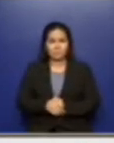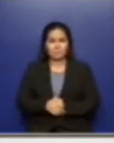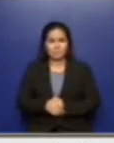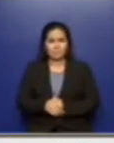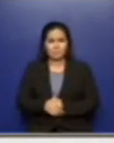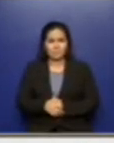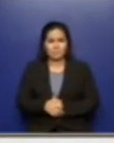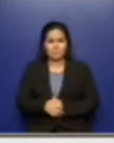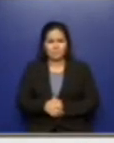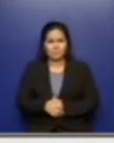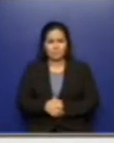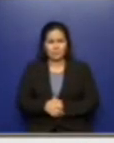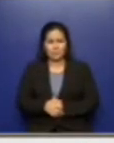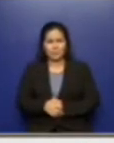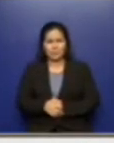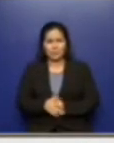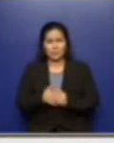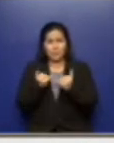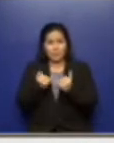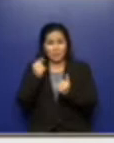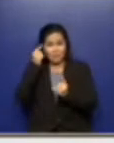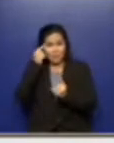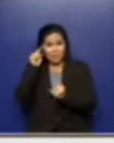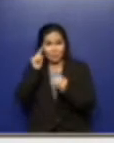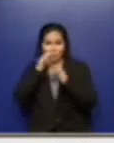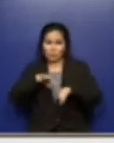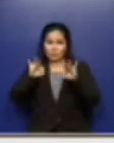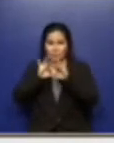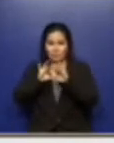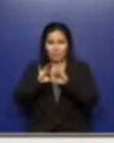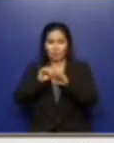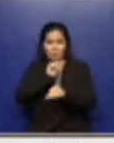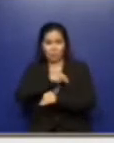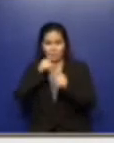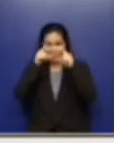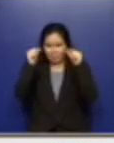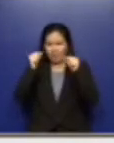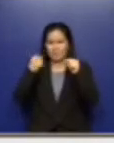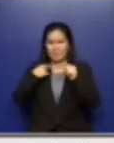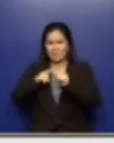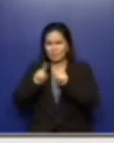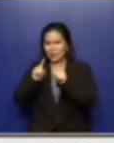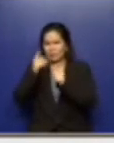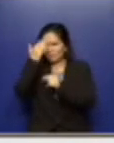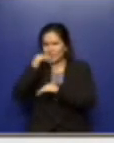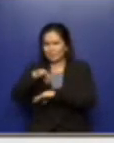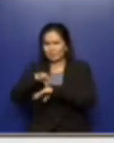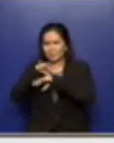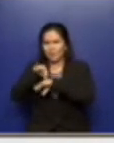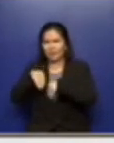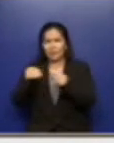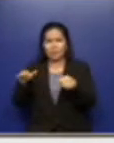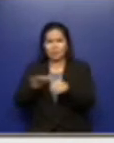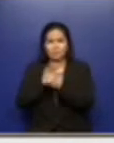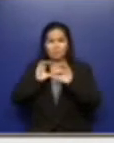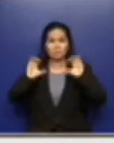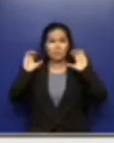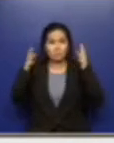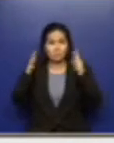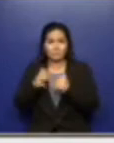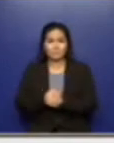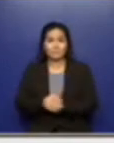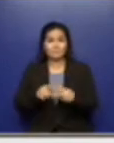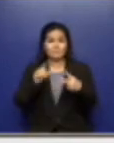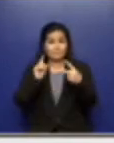ำเป็นทำไมไม่บรรจุให้นะครับประการที่หนึ่งประการที่สอง